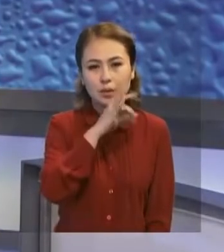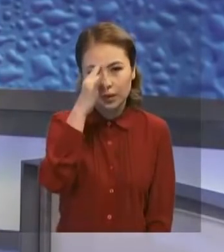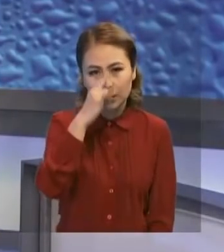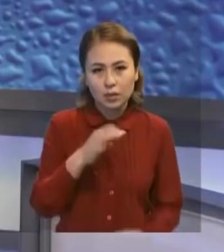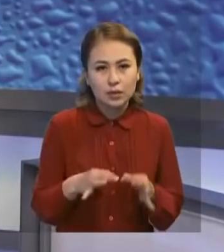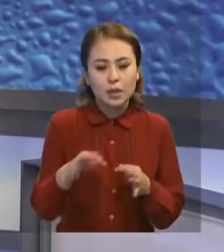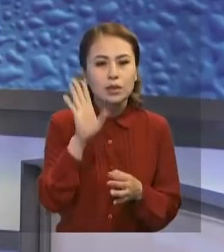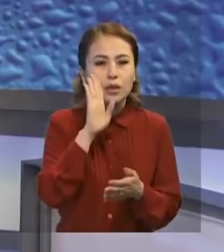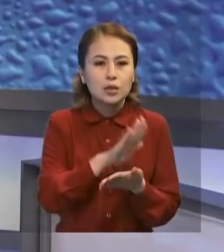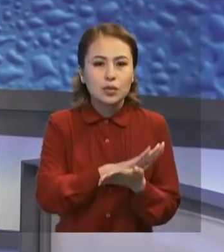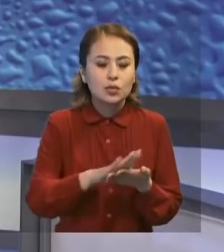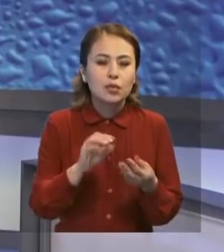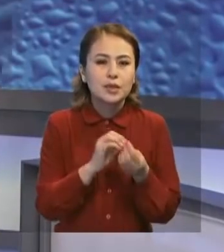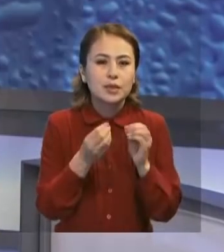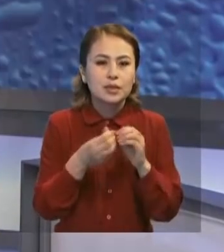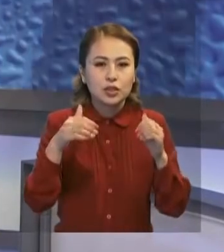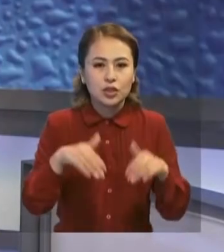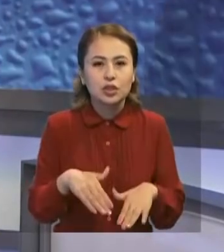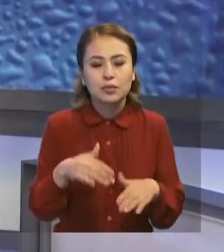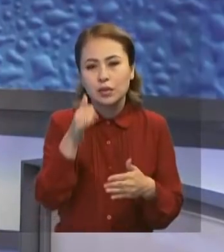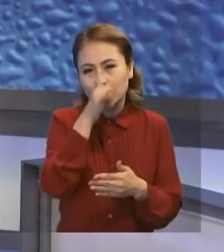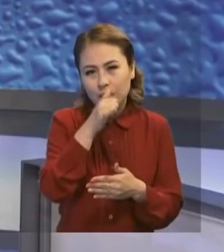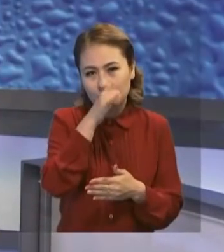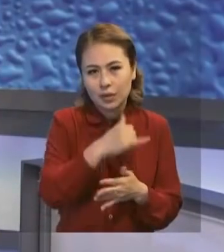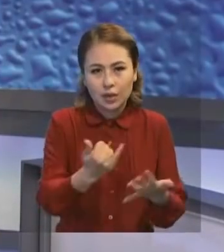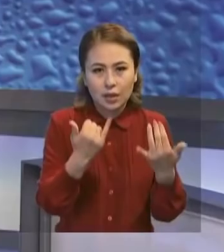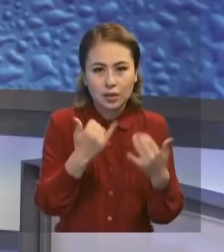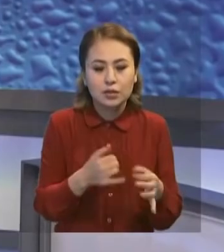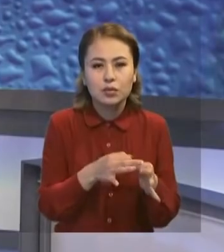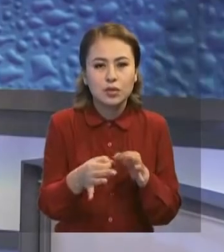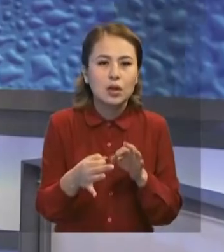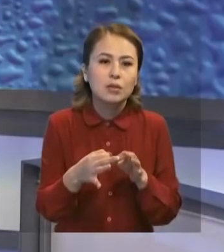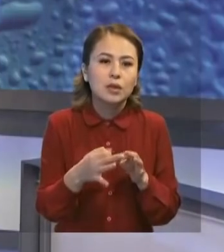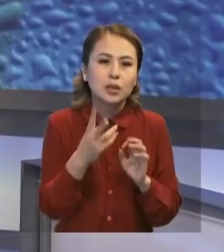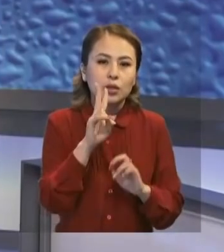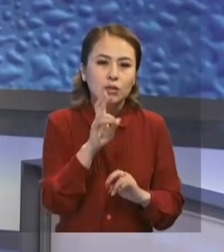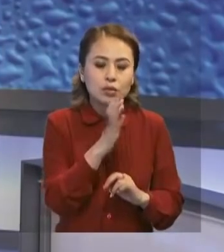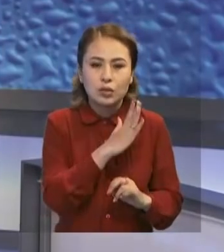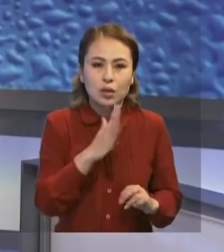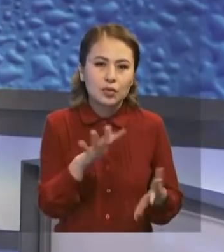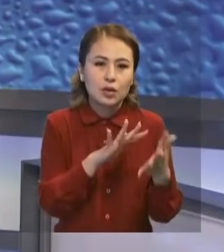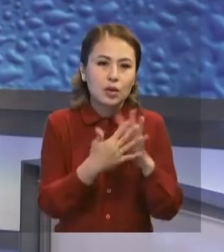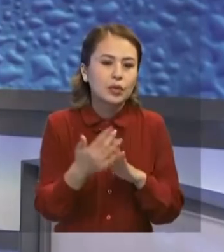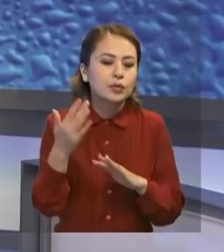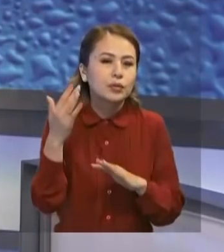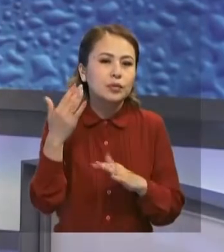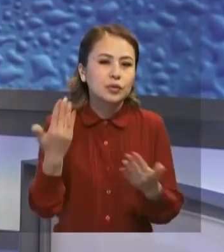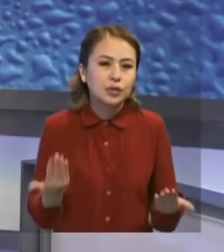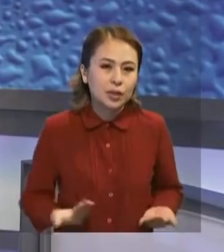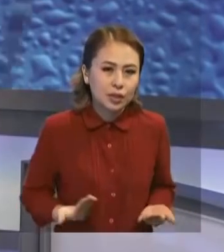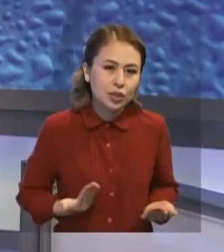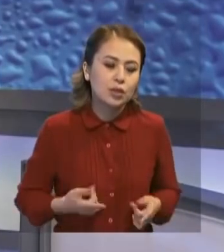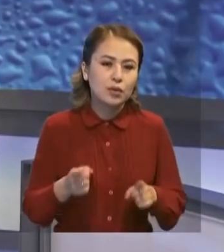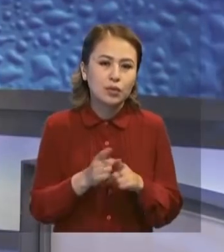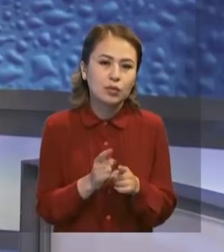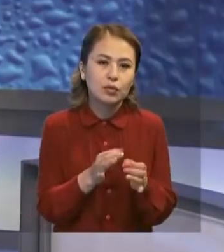Солтүстік Қазақстан облысында таза су мәселесі шешімін табар емес. Қазірдің өзінде аймақта 200-ден астам ауыл тіршілік